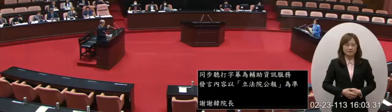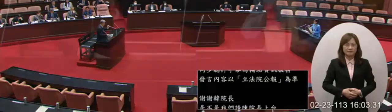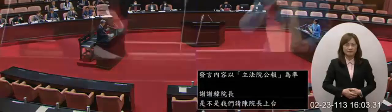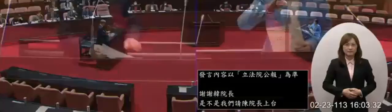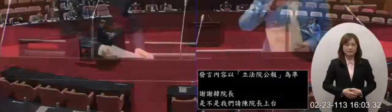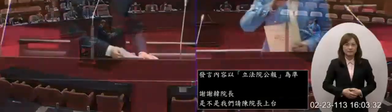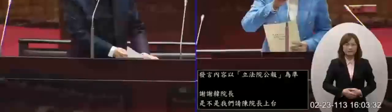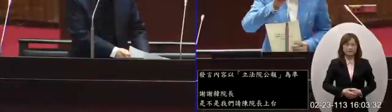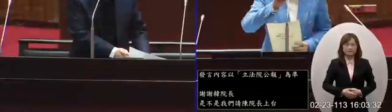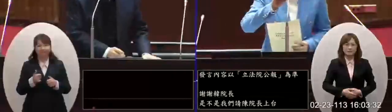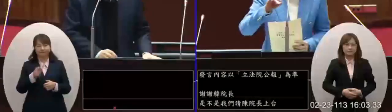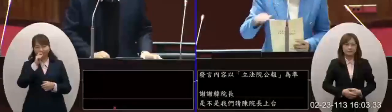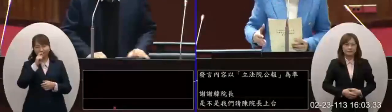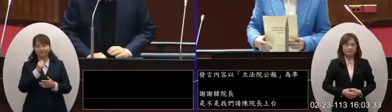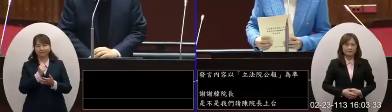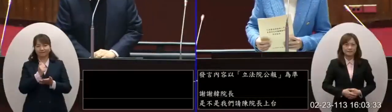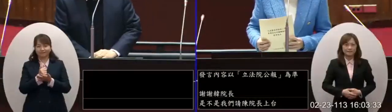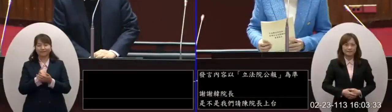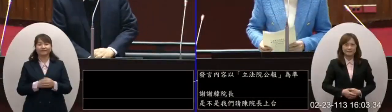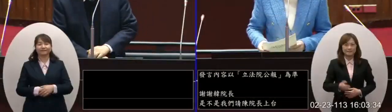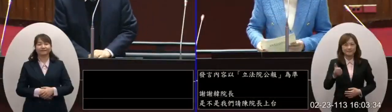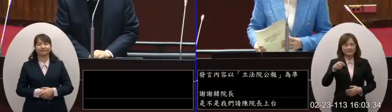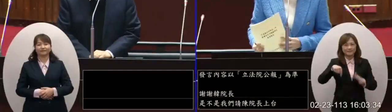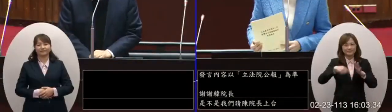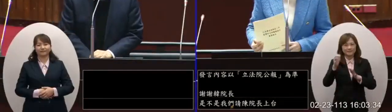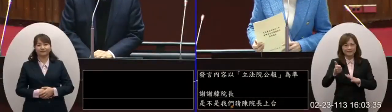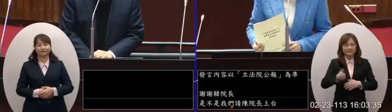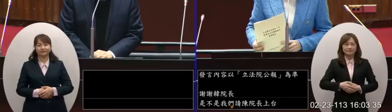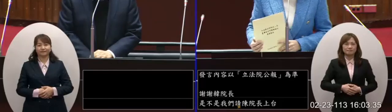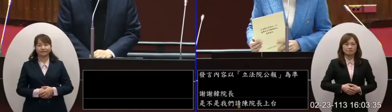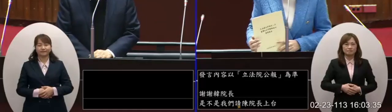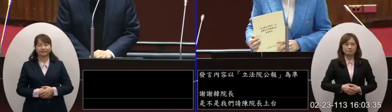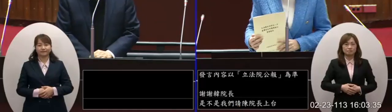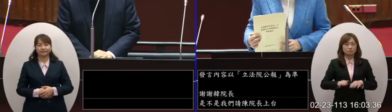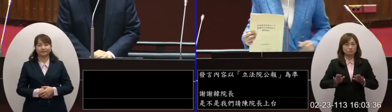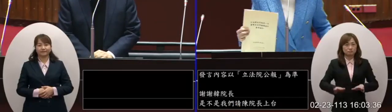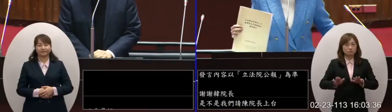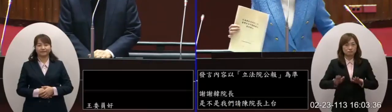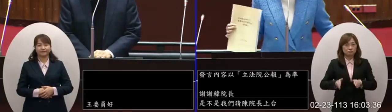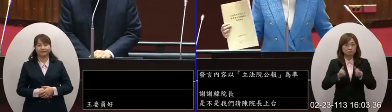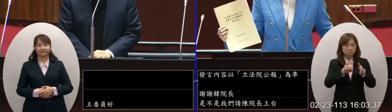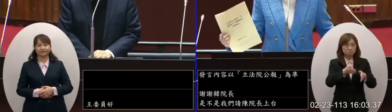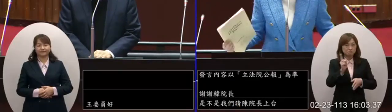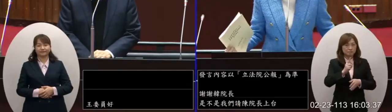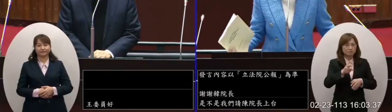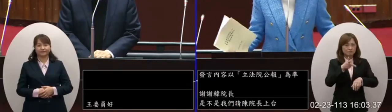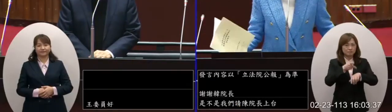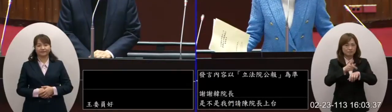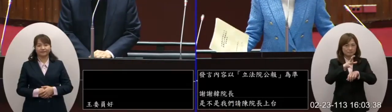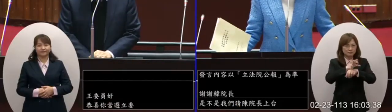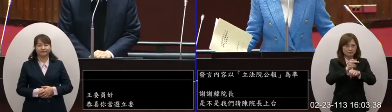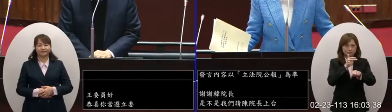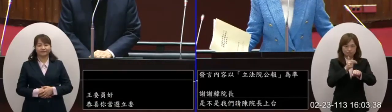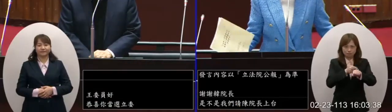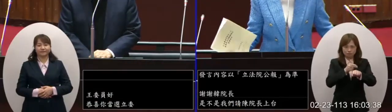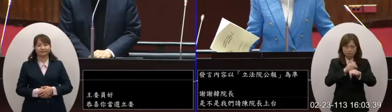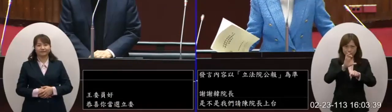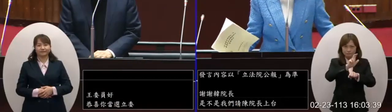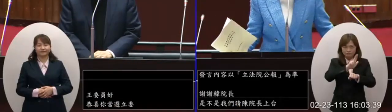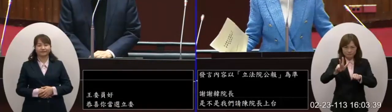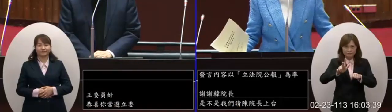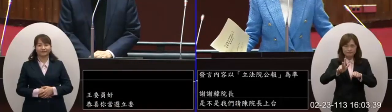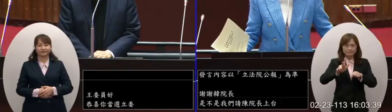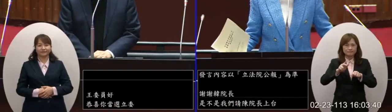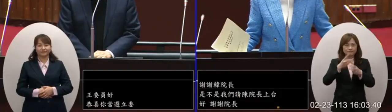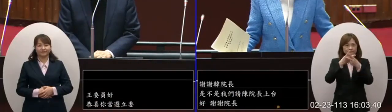王委员好，恭喜你当选立委。 好，谢谢院长。好，院长，我们今天是要用科学的方式，而且很客观的来